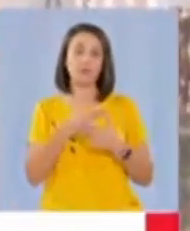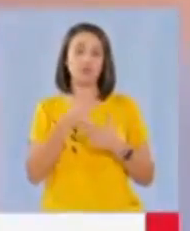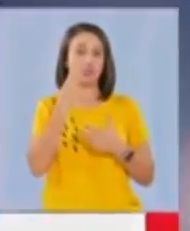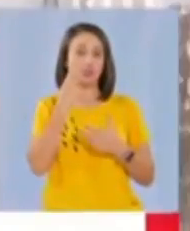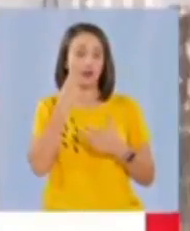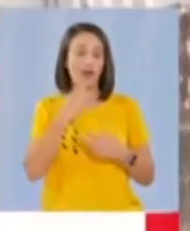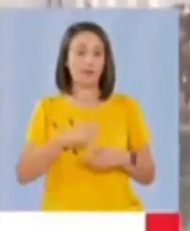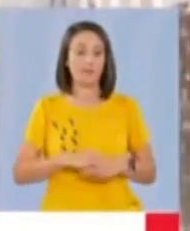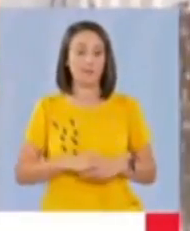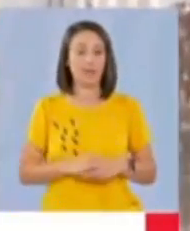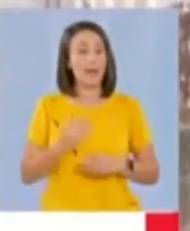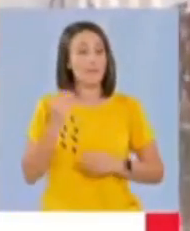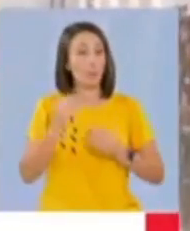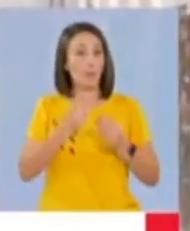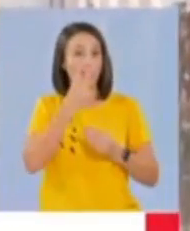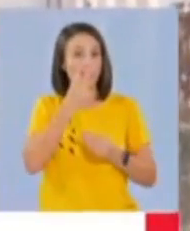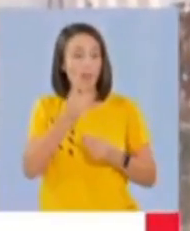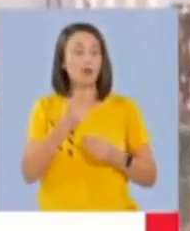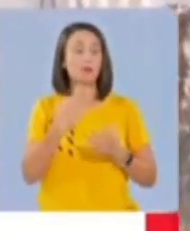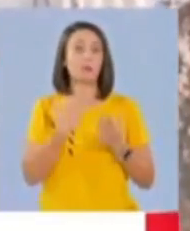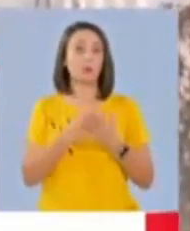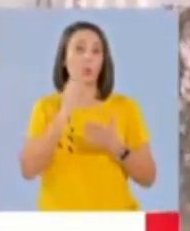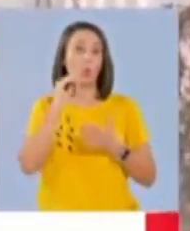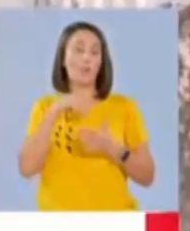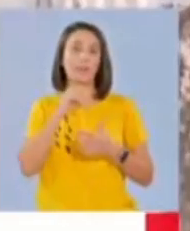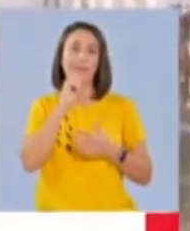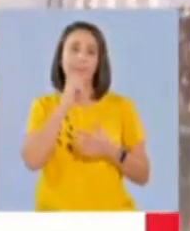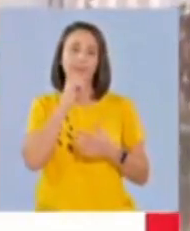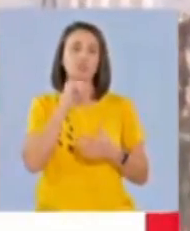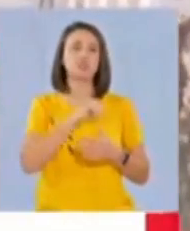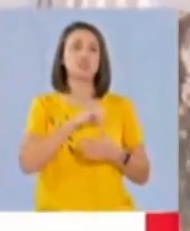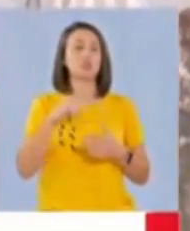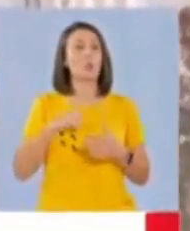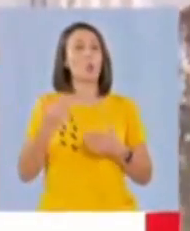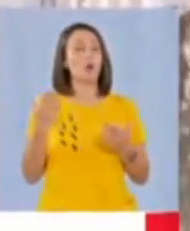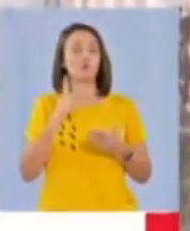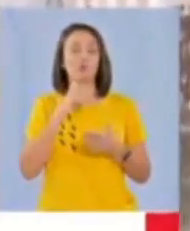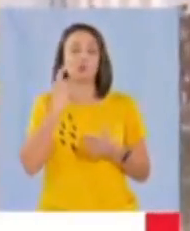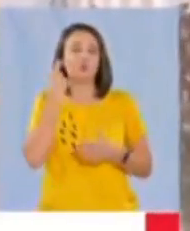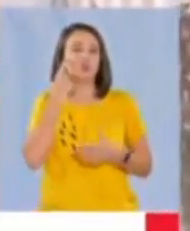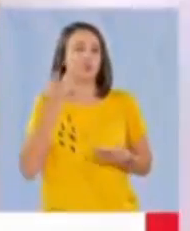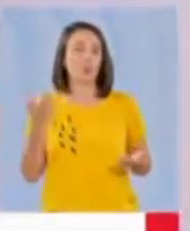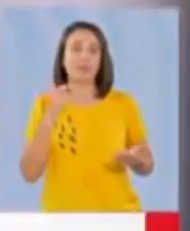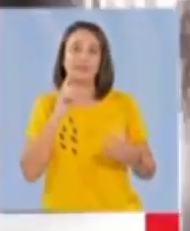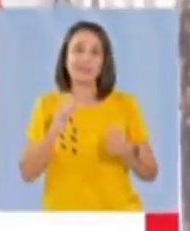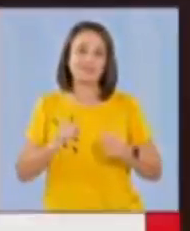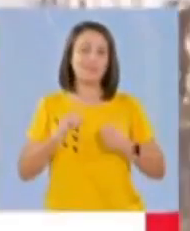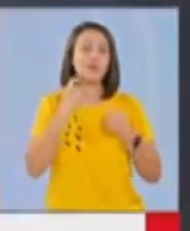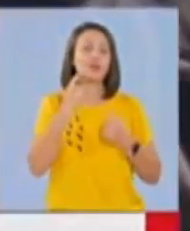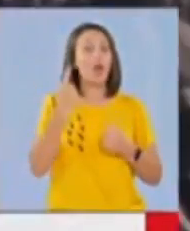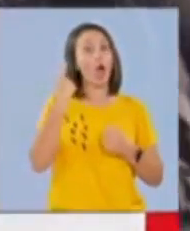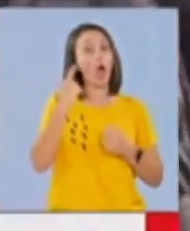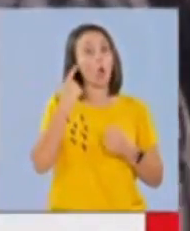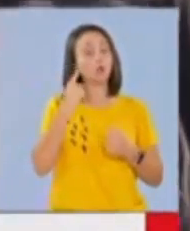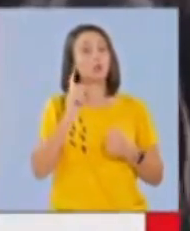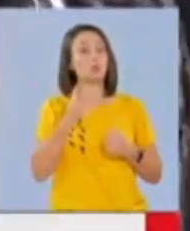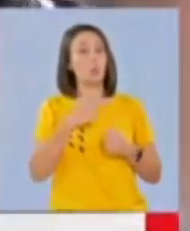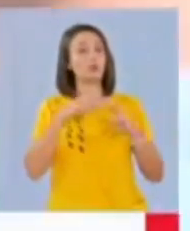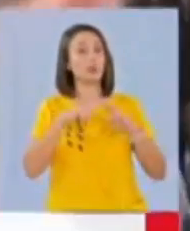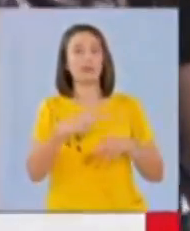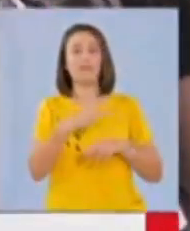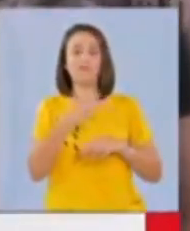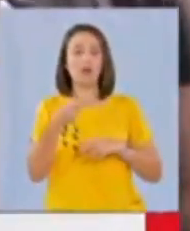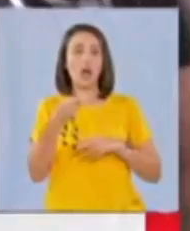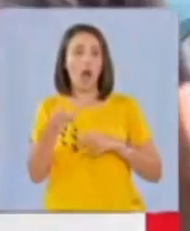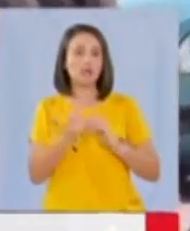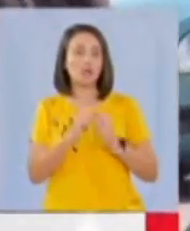tentativa. Problema apare însă în cazul oamenilor bătrâni și singuri, care nu se pricep și se sperie atunci când aud că ar putea rămâne fără